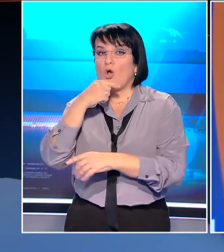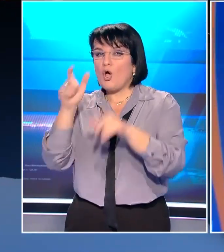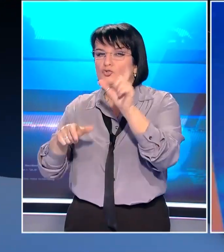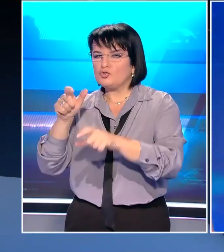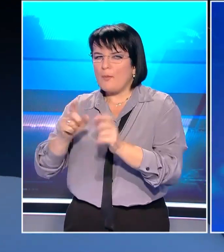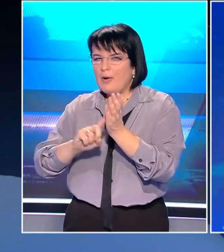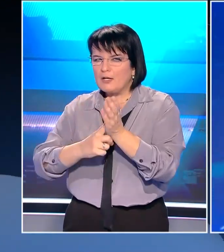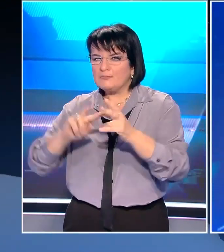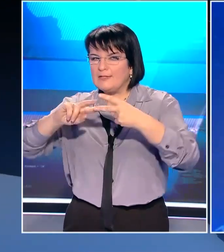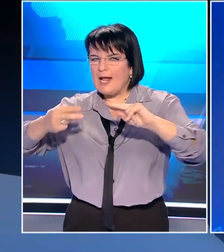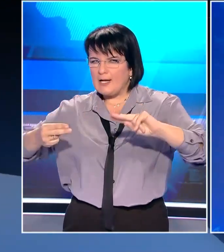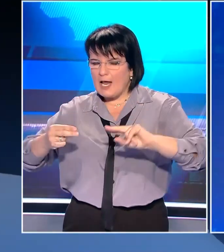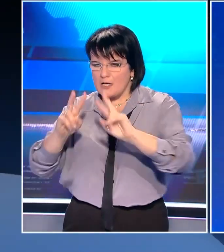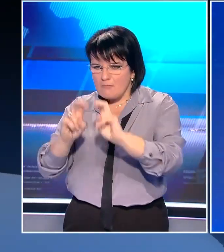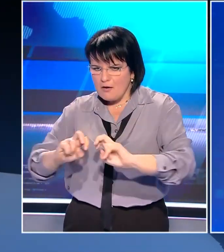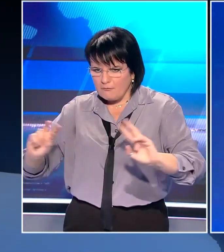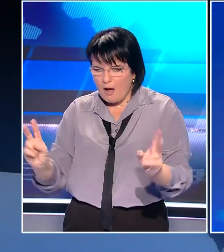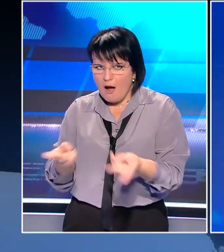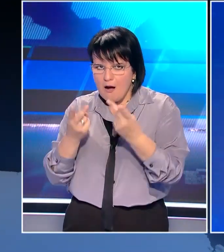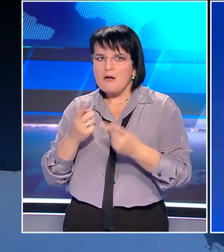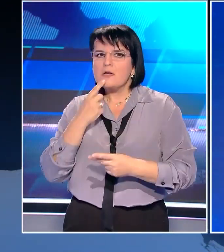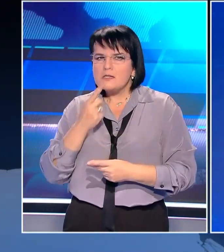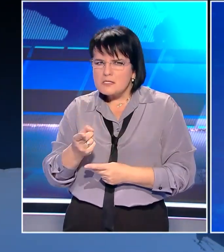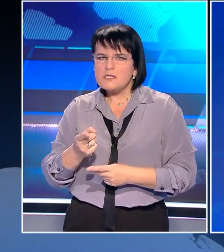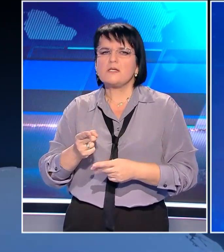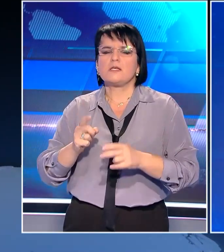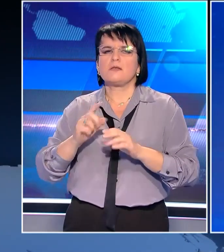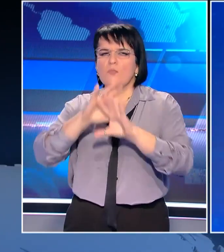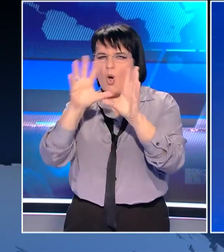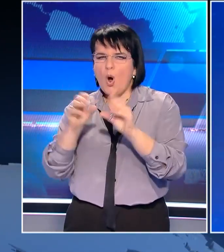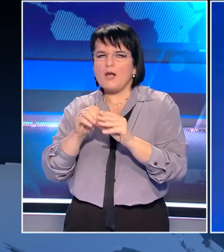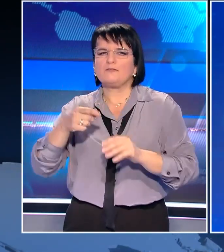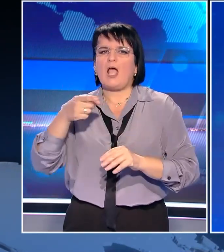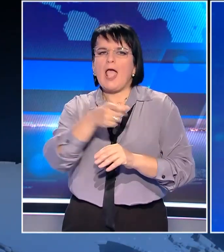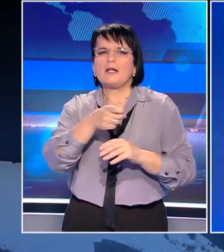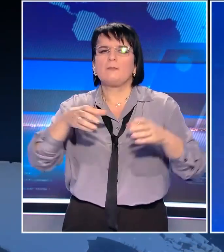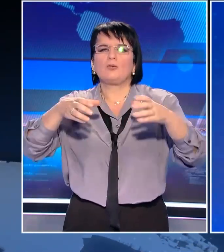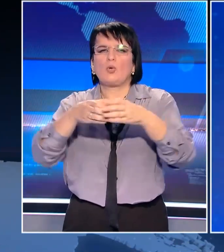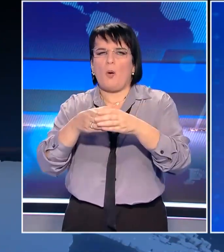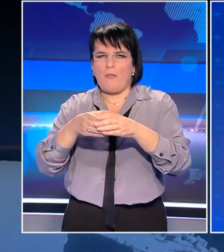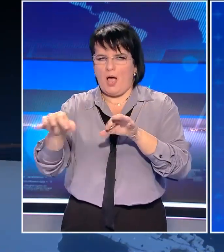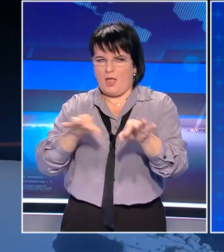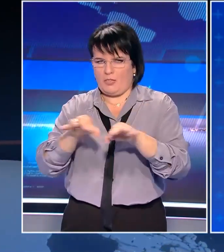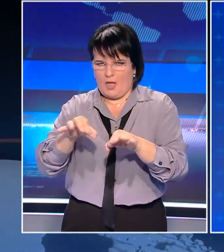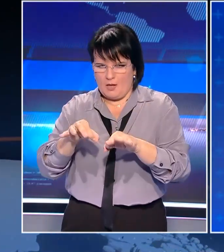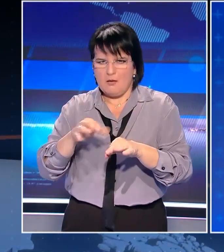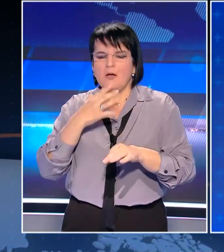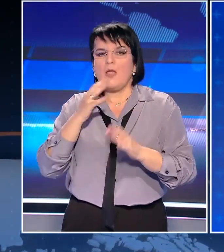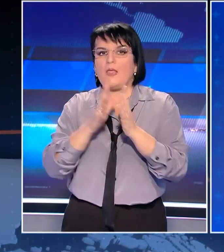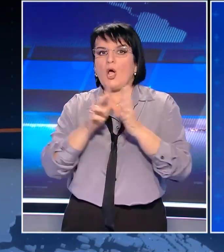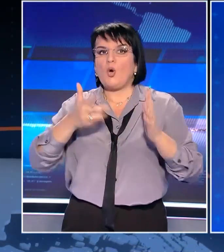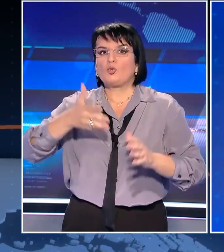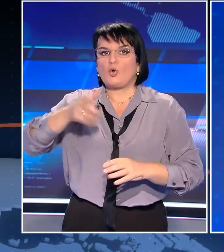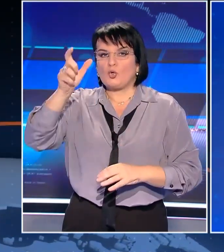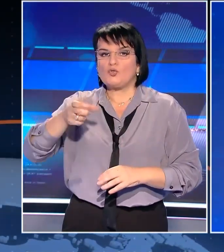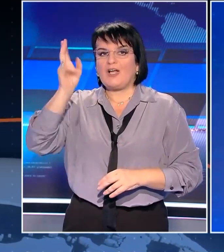της ταυτοποίησης DNA με τις αρχές να κάνουν πλέον λόγο για χαρτογράφηση της εγκληματικής ομάδας μετά την προφυλάκηση του 18χρονου, ο